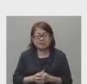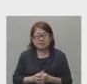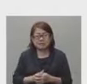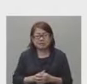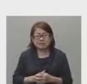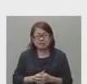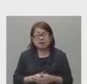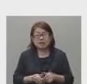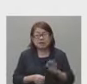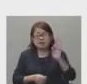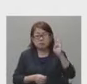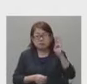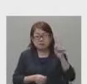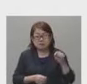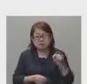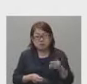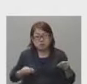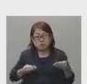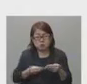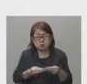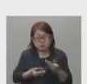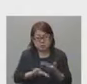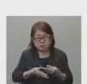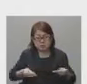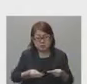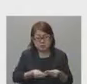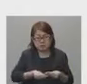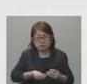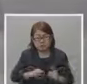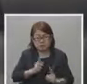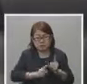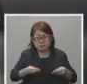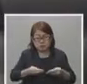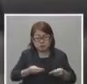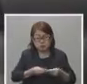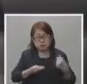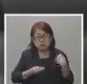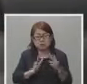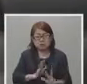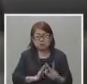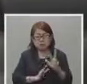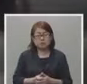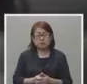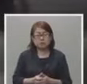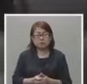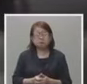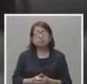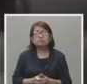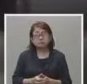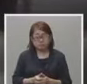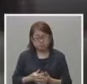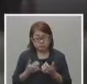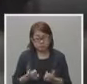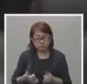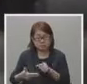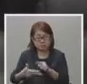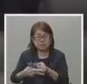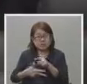แห่งนี้มีผู้ถือหุ้น3คนหนึ่งในนั้นชื่อสอเสือและคนคนนี้นะฮะ